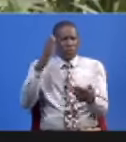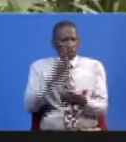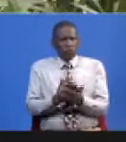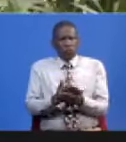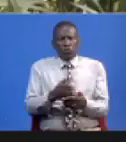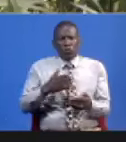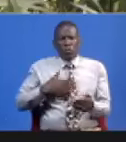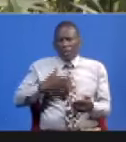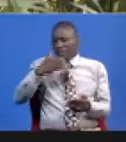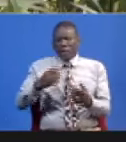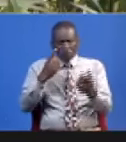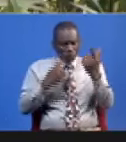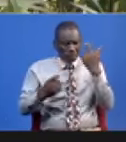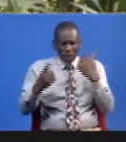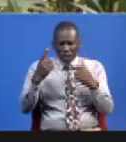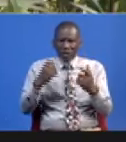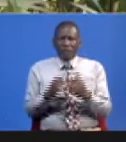analia.